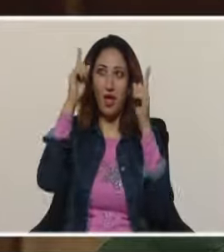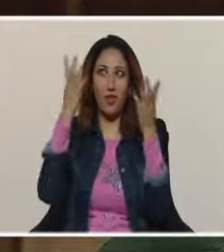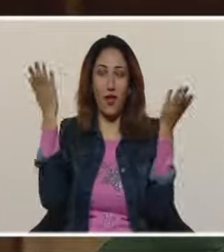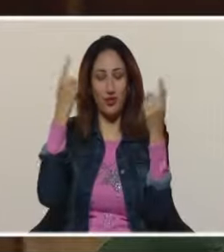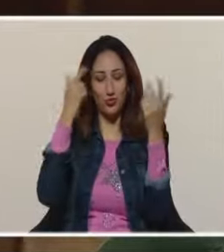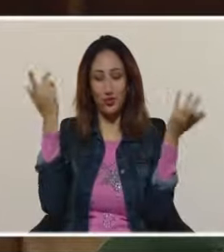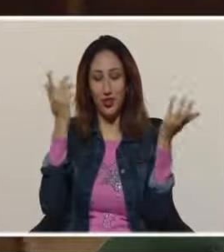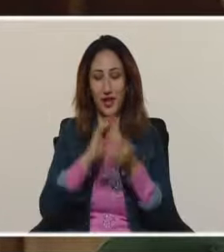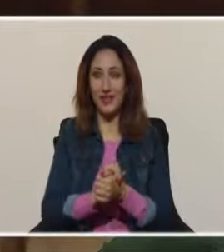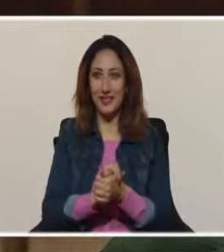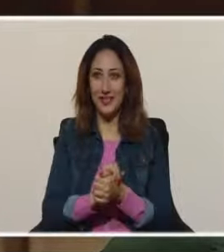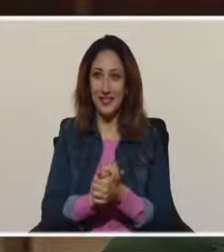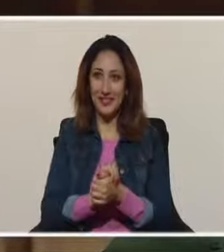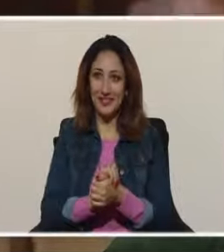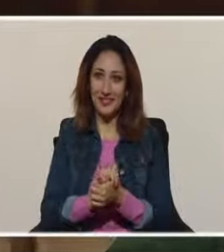مين. نجلاء